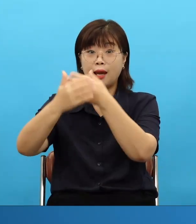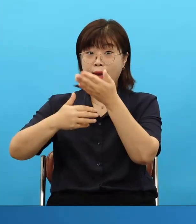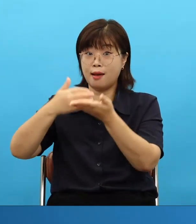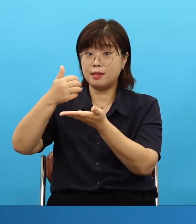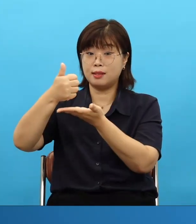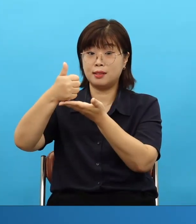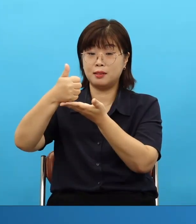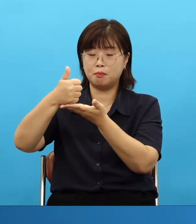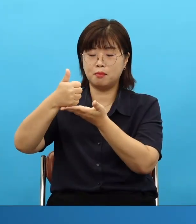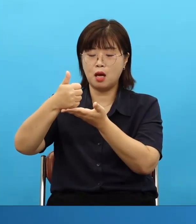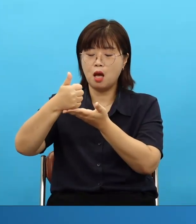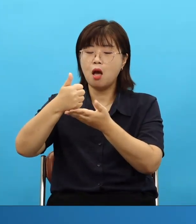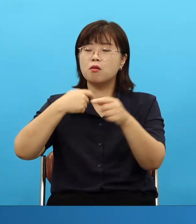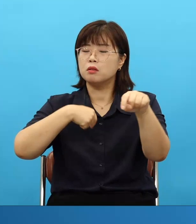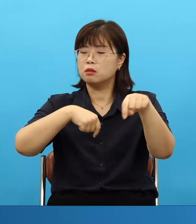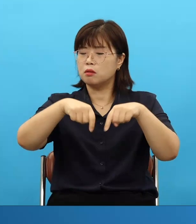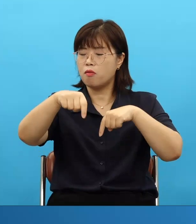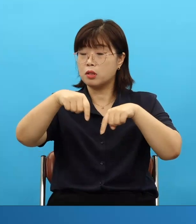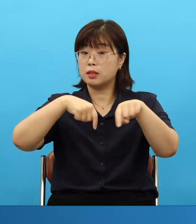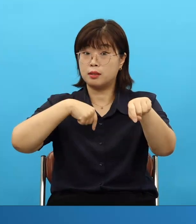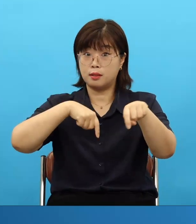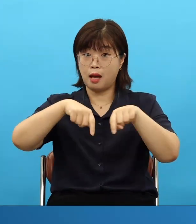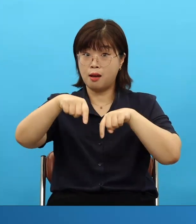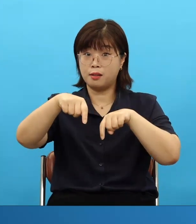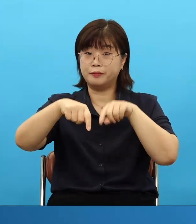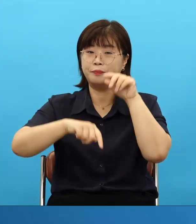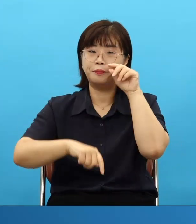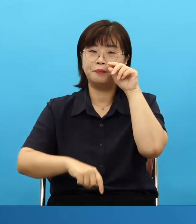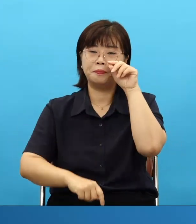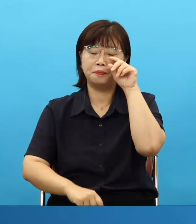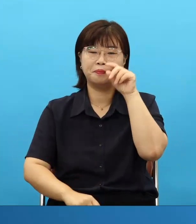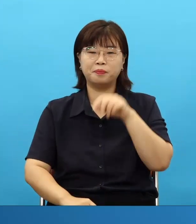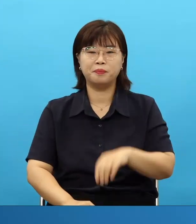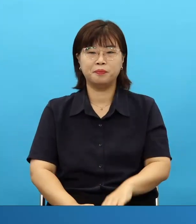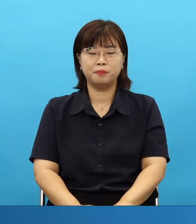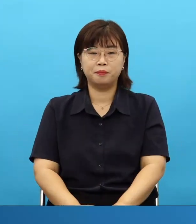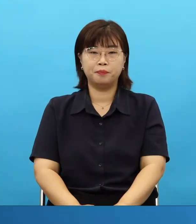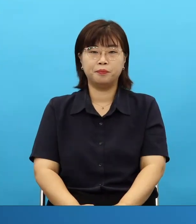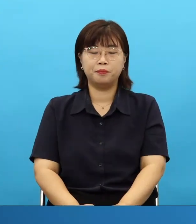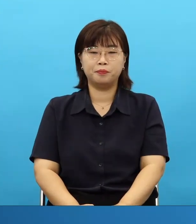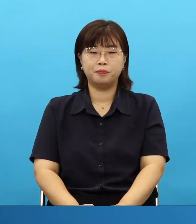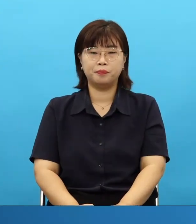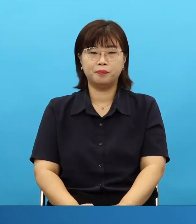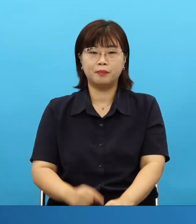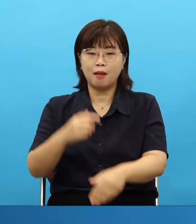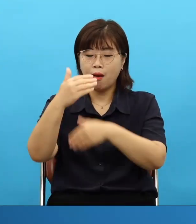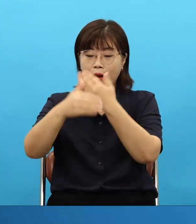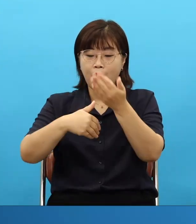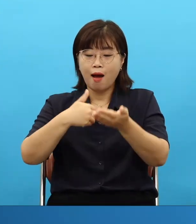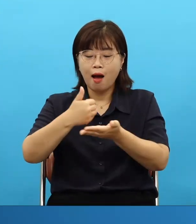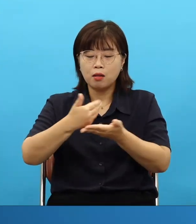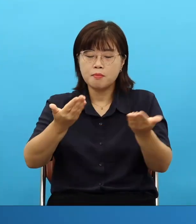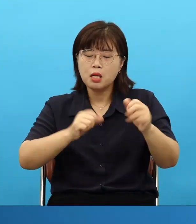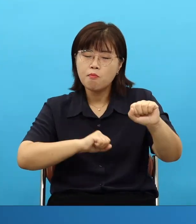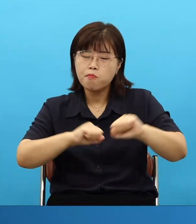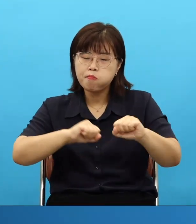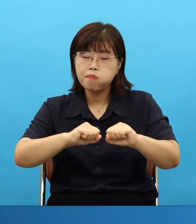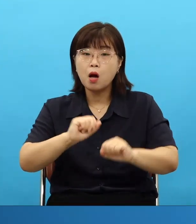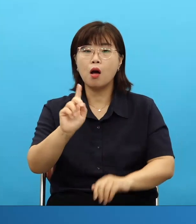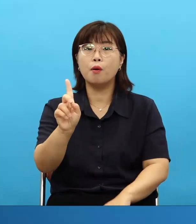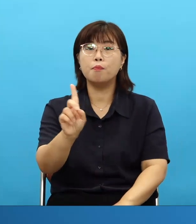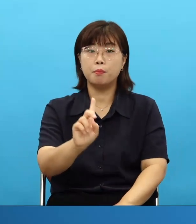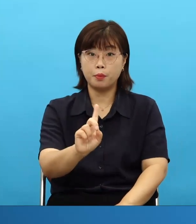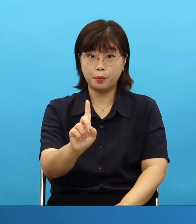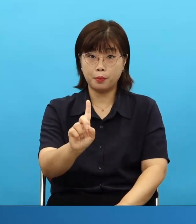하나님의 역사, 절대 역사라고 볼 수 있죠. God's works, God's absolute works. 뭡니까? What is it? 한 단어씩 말 못해요. Just need to know one word,